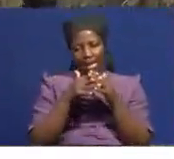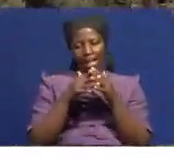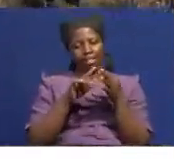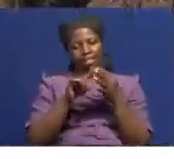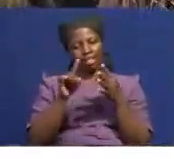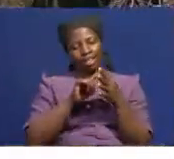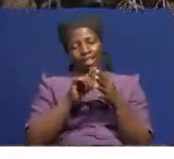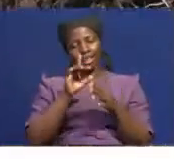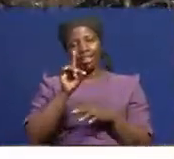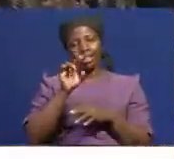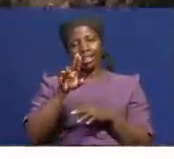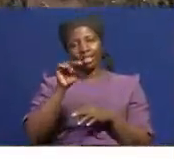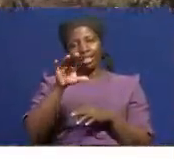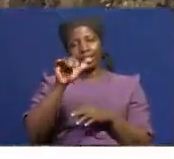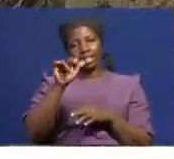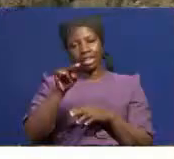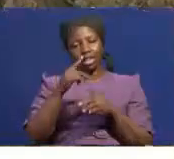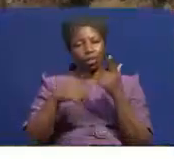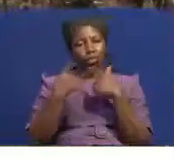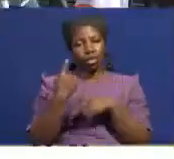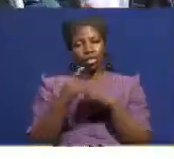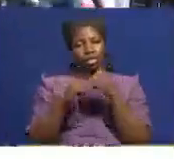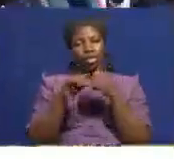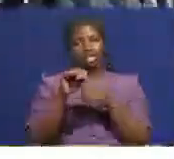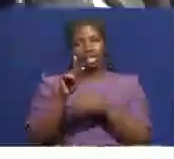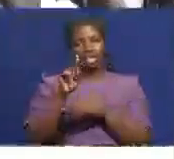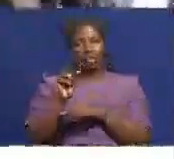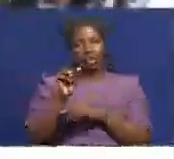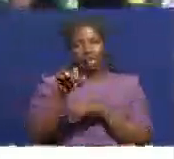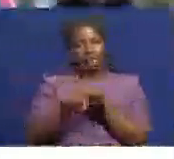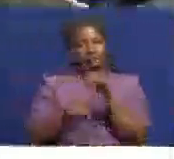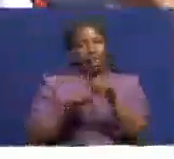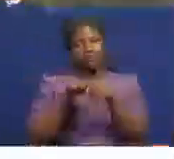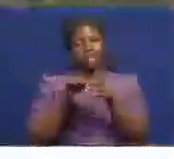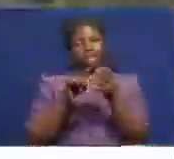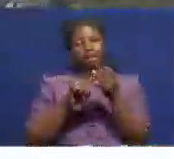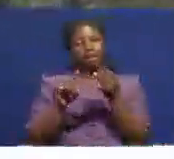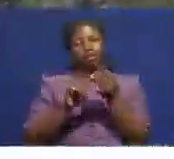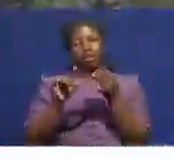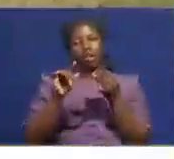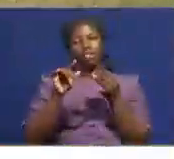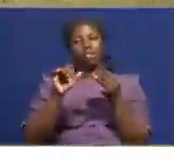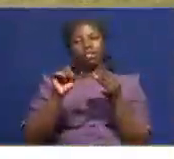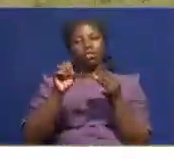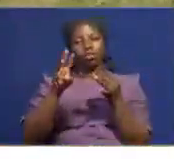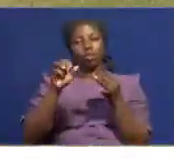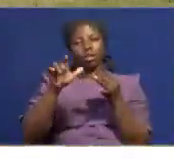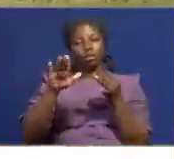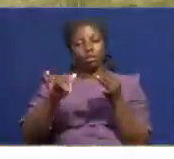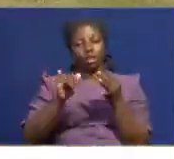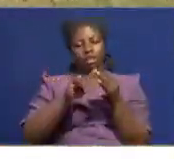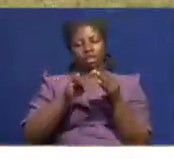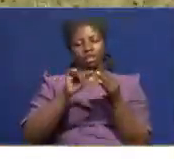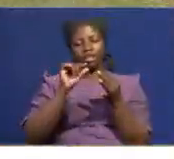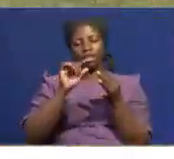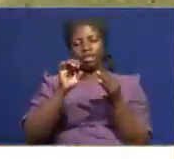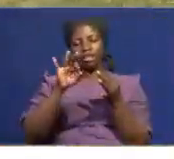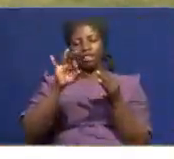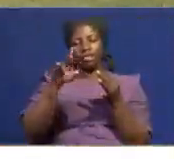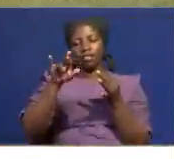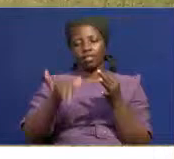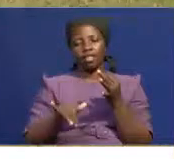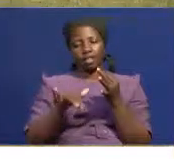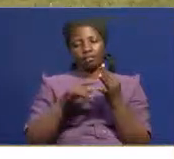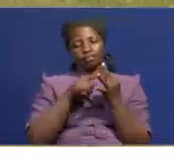aliibuka mshindi wa shindano la kilomita 60 mbele ya Swarbi wa na Geoffrey Kariuki, wakiridhika na nafasi za pili na